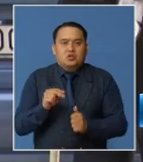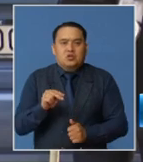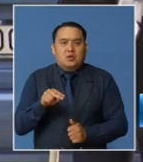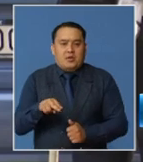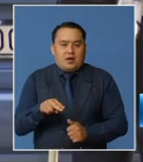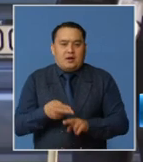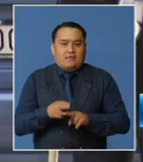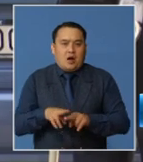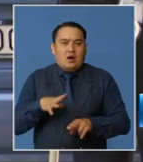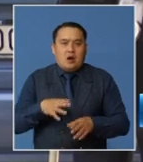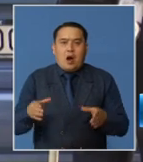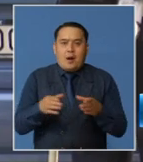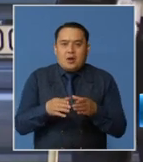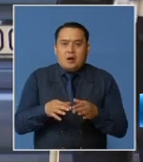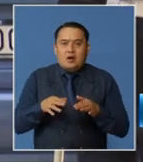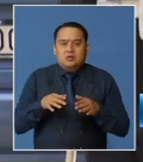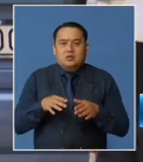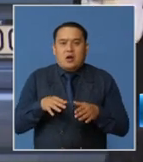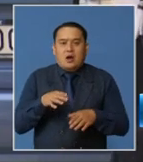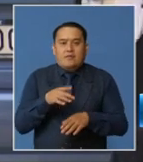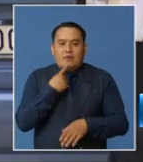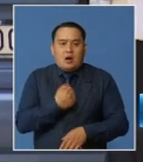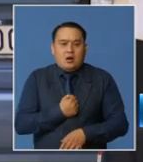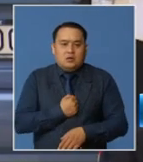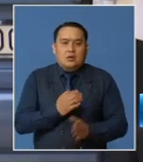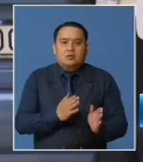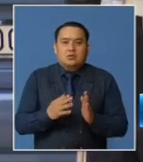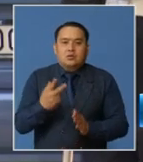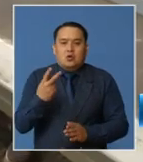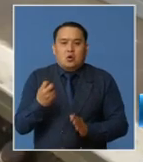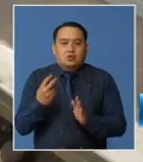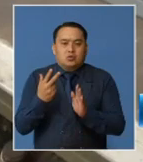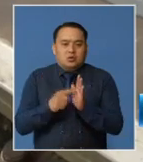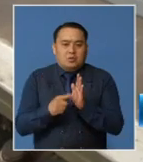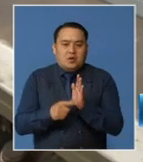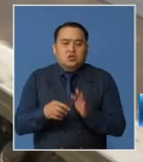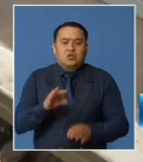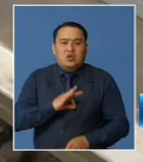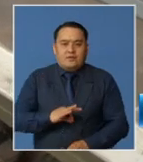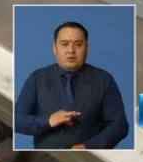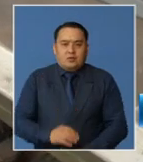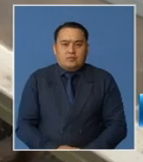от ЧП. К операции были привлечены саперы, военные и порядка 370 столичных чиновников.